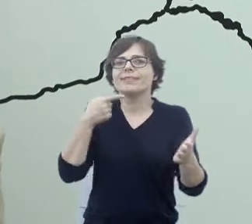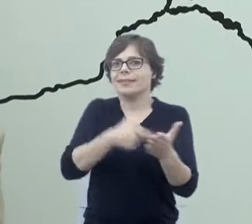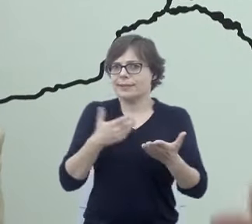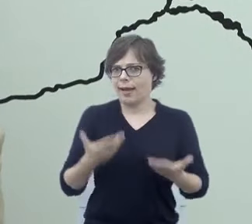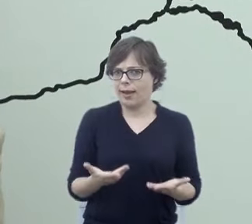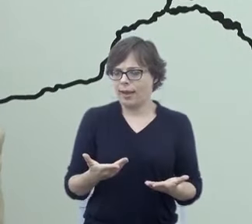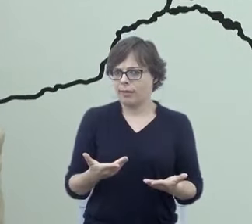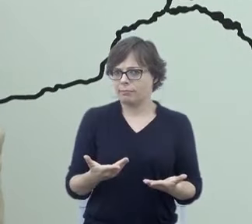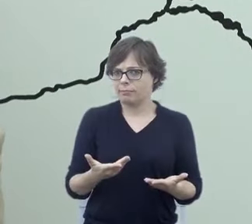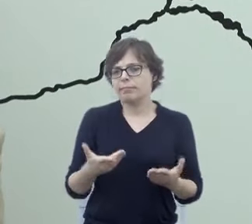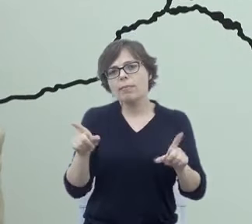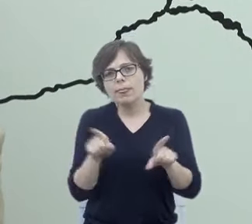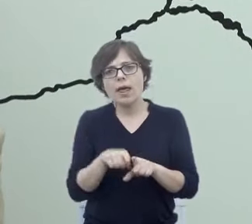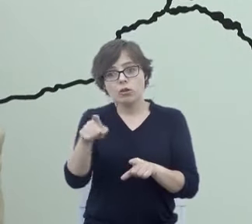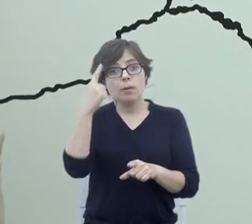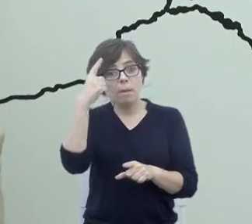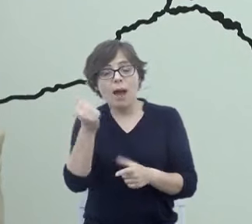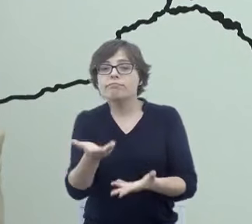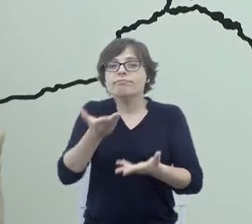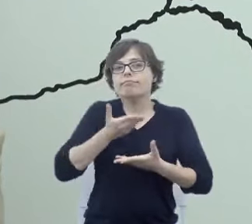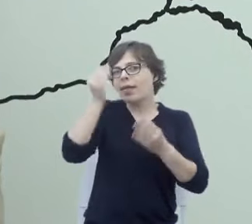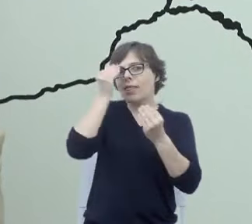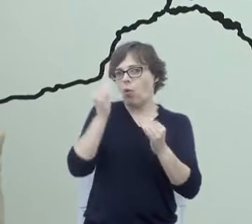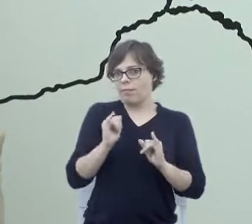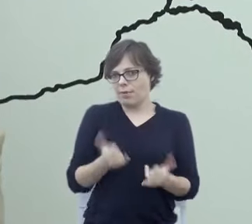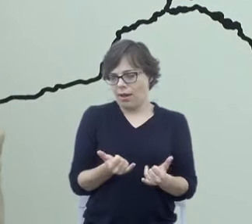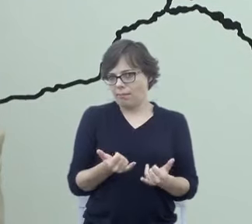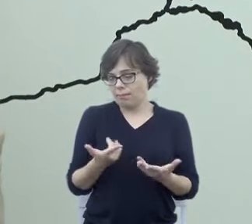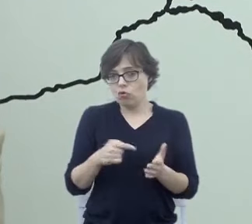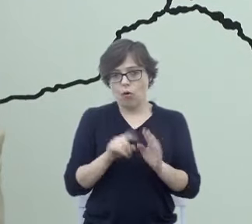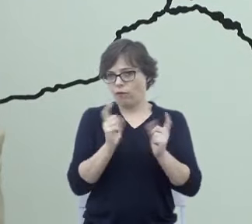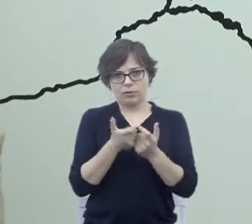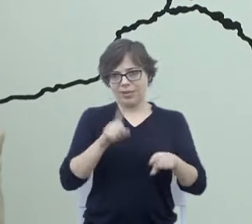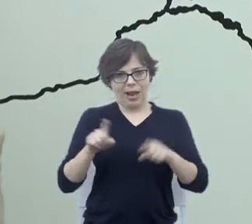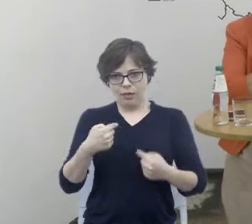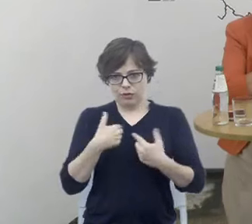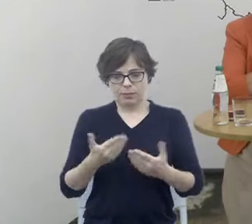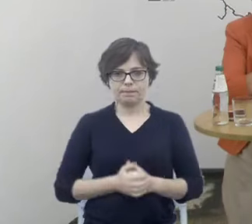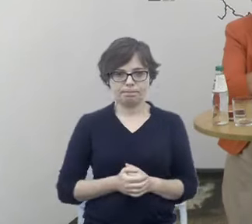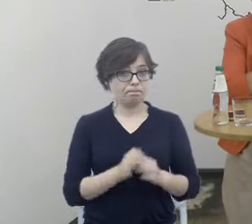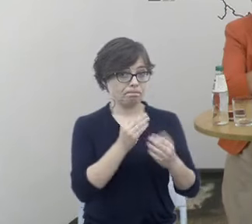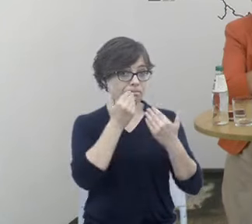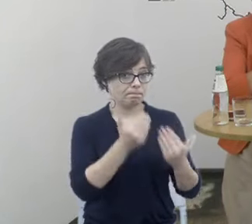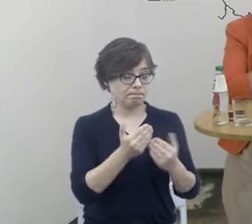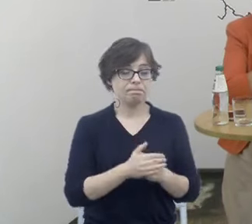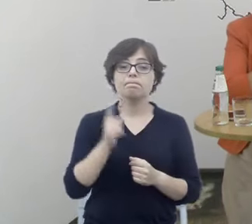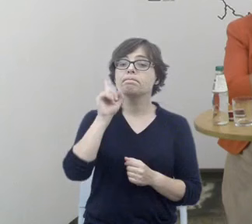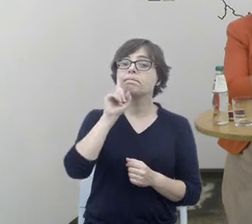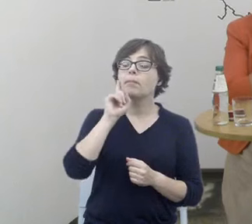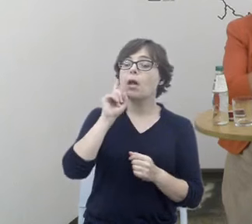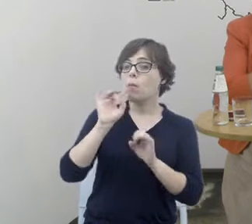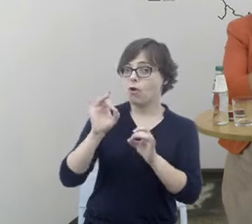i jaką też lekcję z tej pamięci wyciągniemy. Dziękuję. Panie